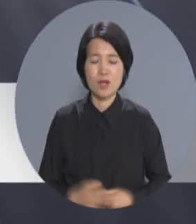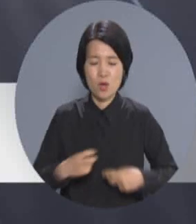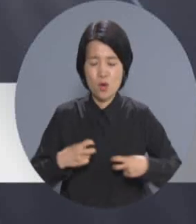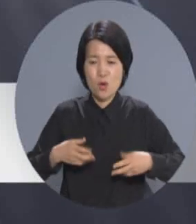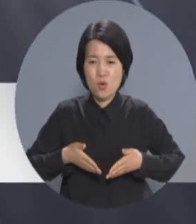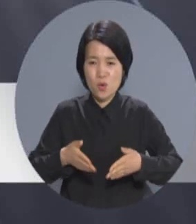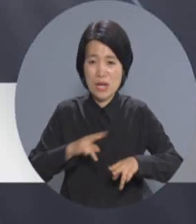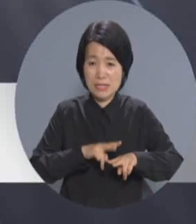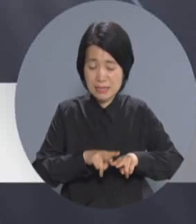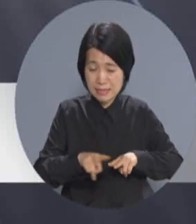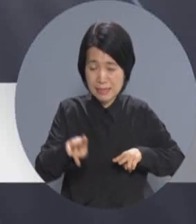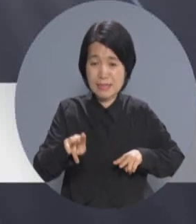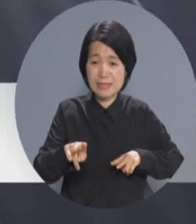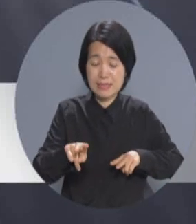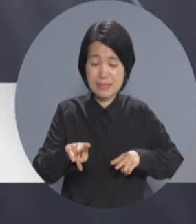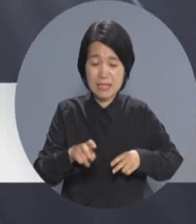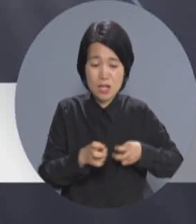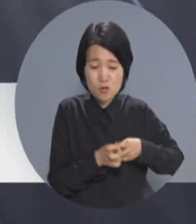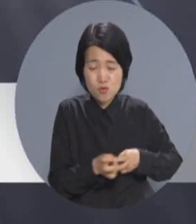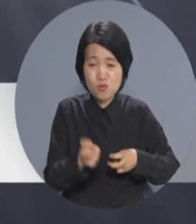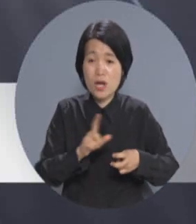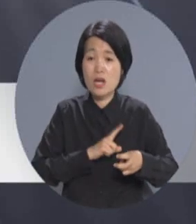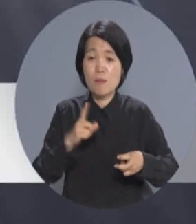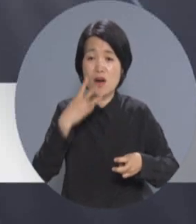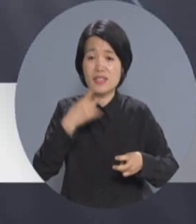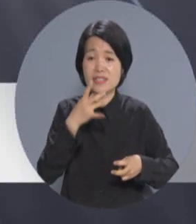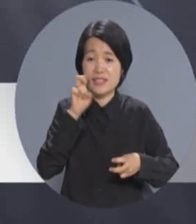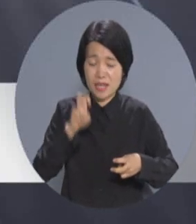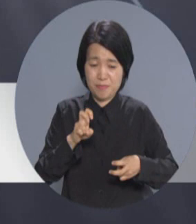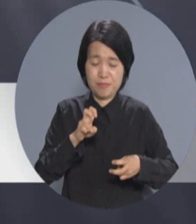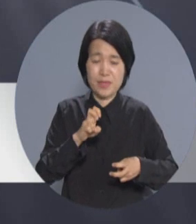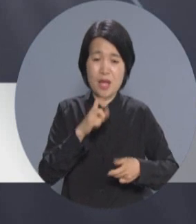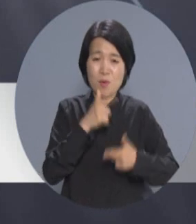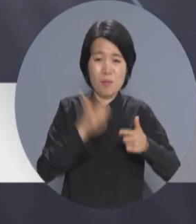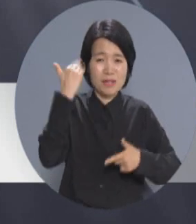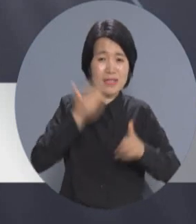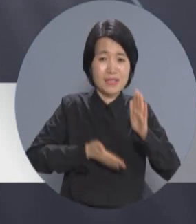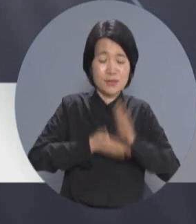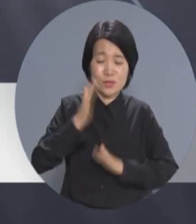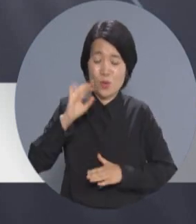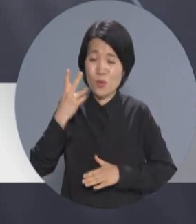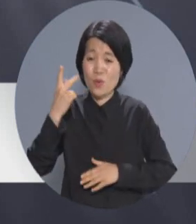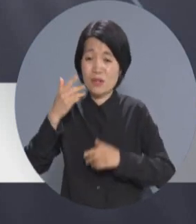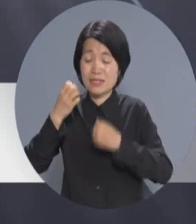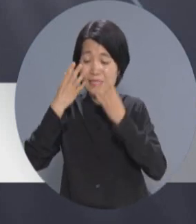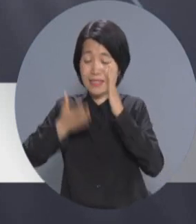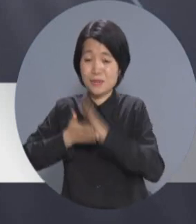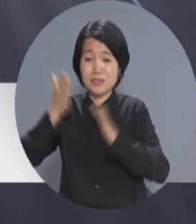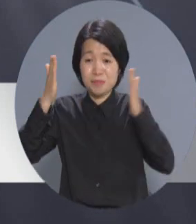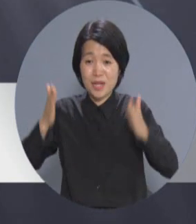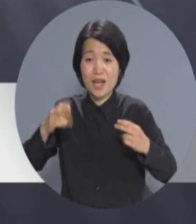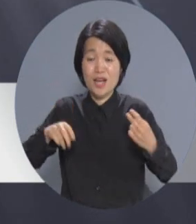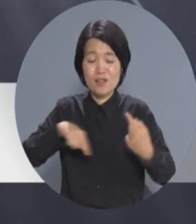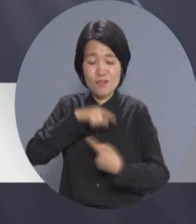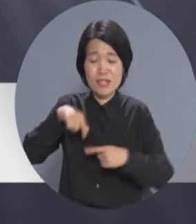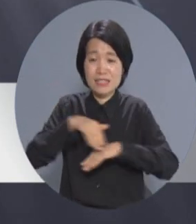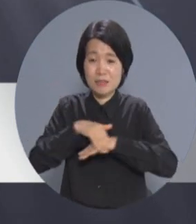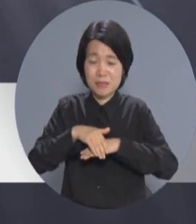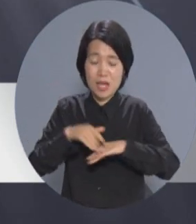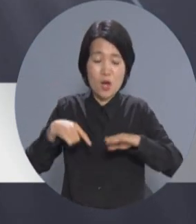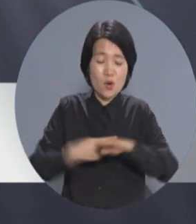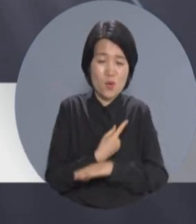도로에 설치한 레일 위로 운행하는 트램이 목포 원도심에서 오룡신도시까지 설치될 예정입니다 전라남도는